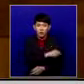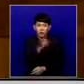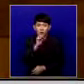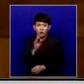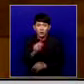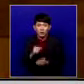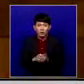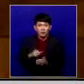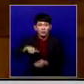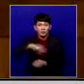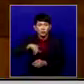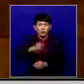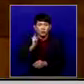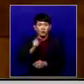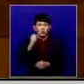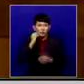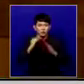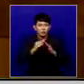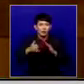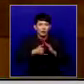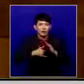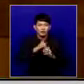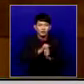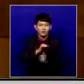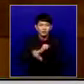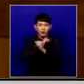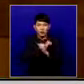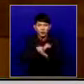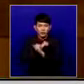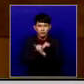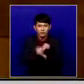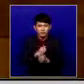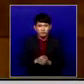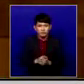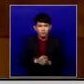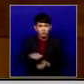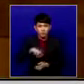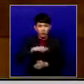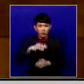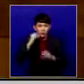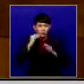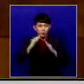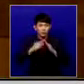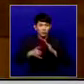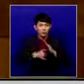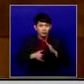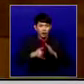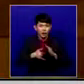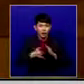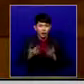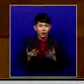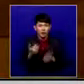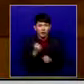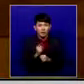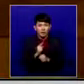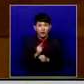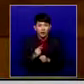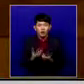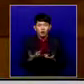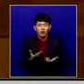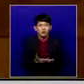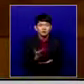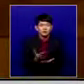ระยะทุกคนต้องอยู่กับบ้านเมื่อคนเราทุกคนอยู่กับบ้านมันก็ไม่มีกิจกรรมทางเศรษฐกิจ